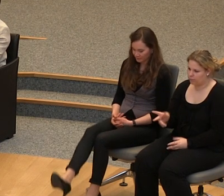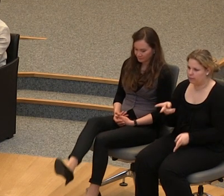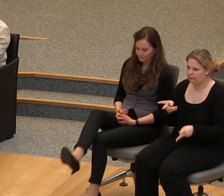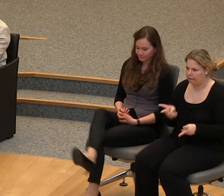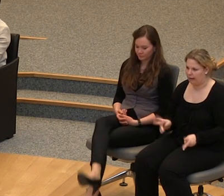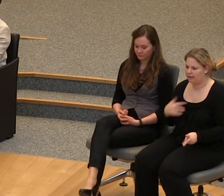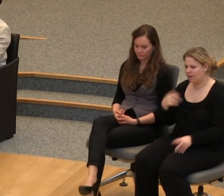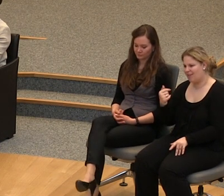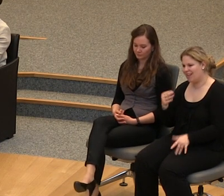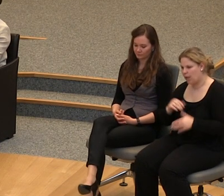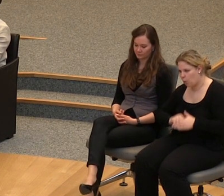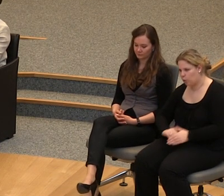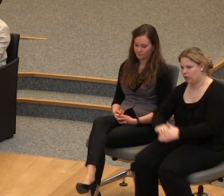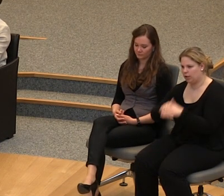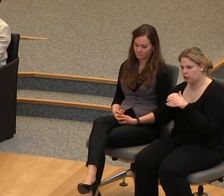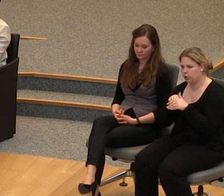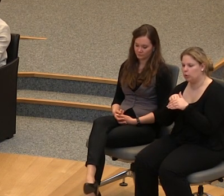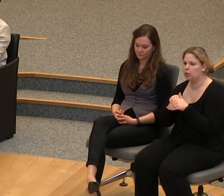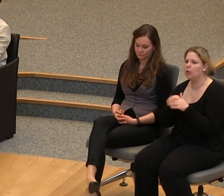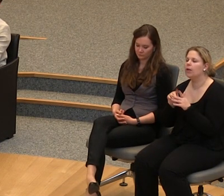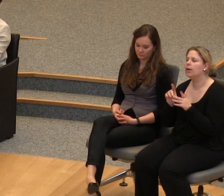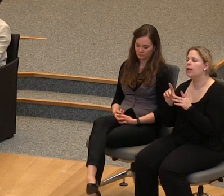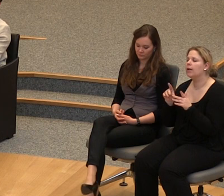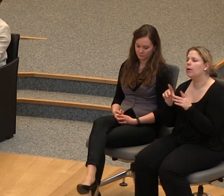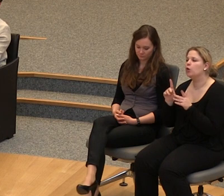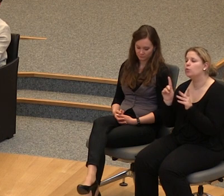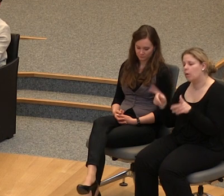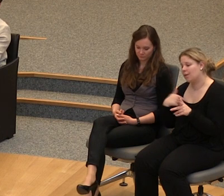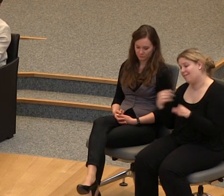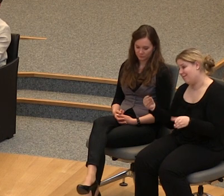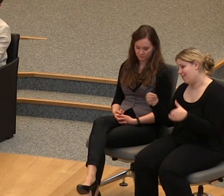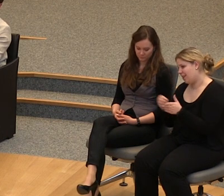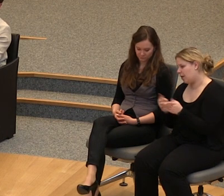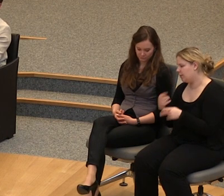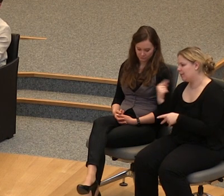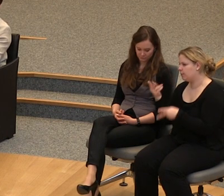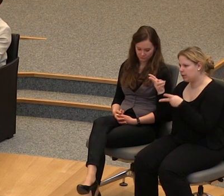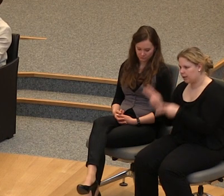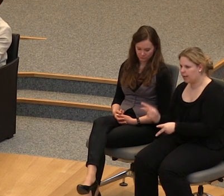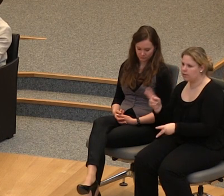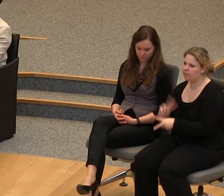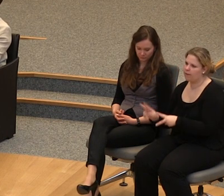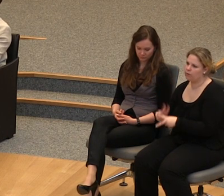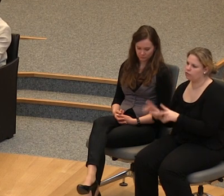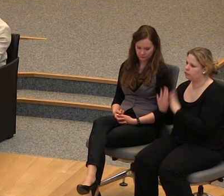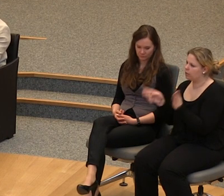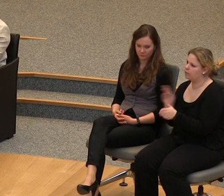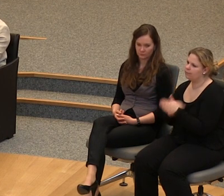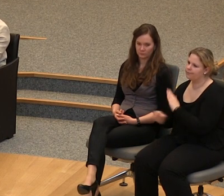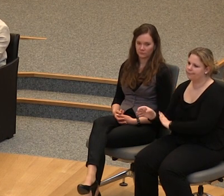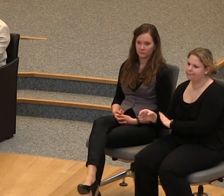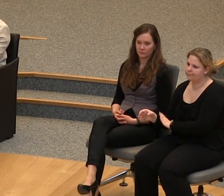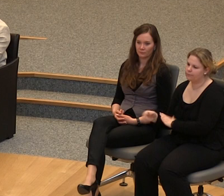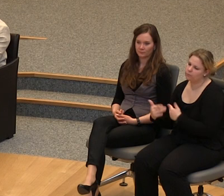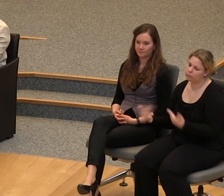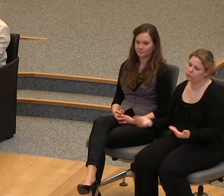finanzielle Unterstützung zur Teilhabe an Arbeit und Beschäftigung, sondern es steht da drin, er hat ein Recht darauf, in die Werkstatt zu gehen. Auch das sind